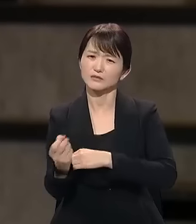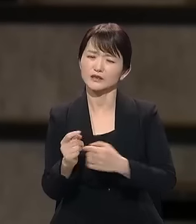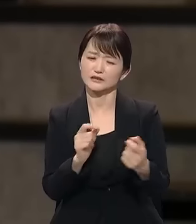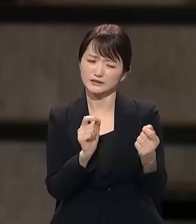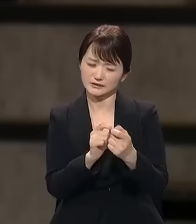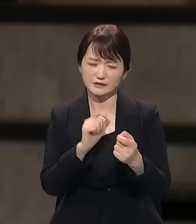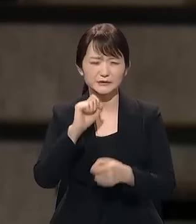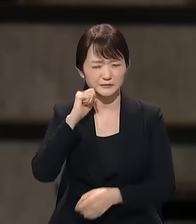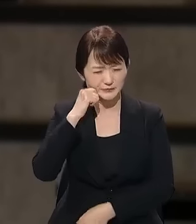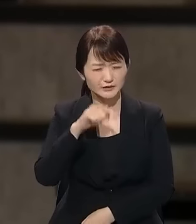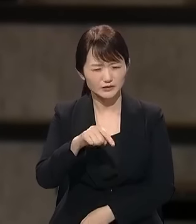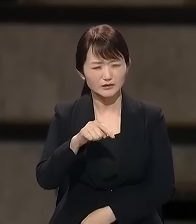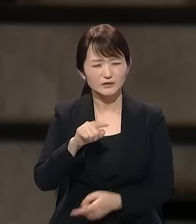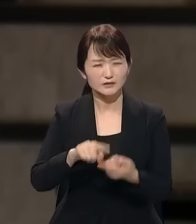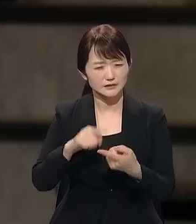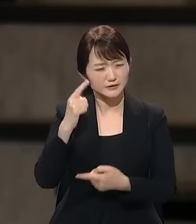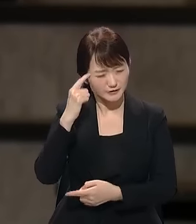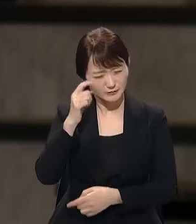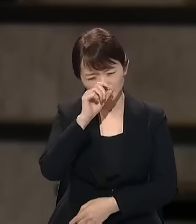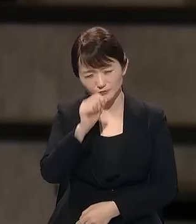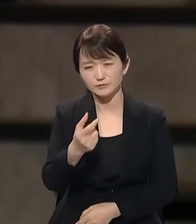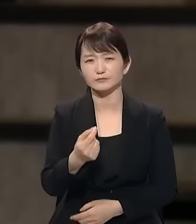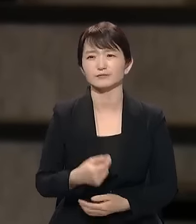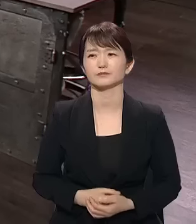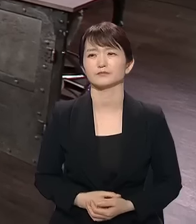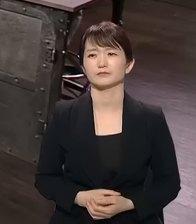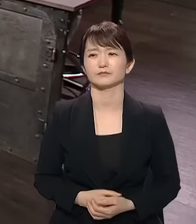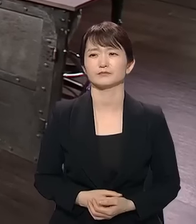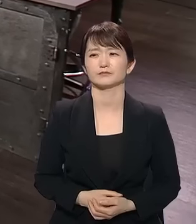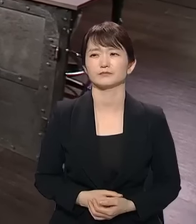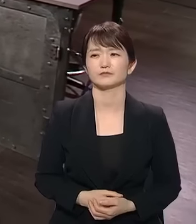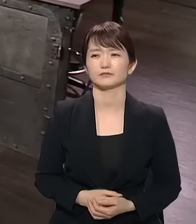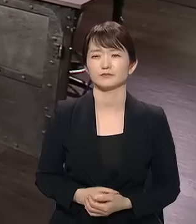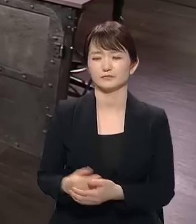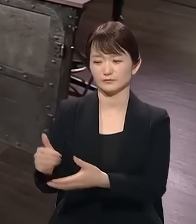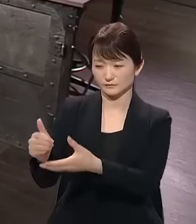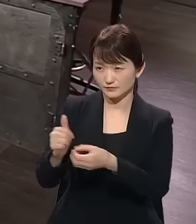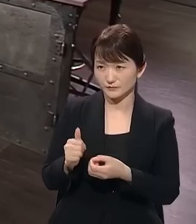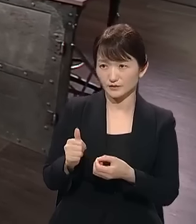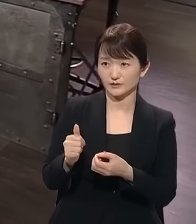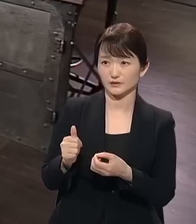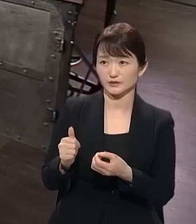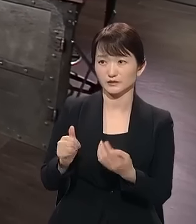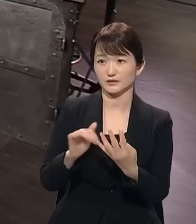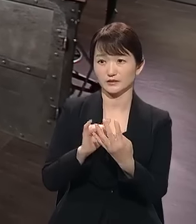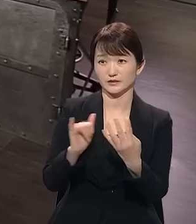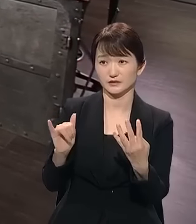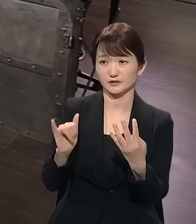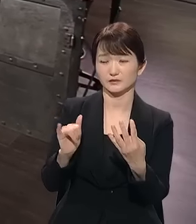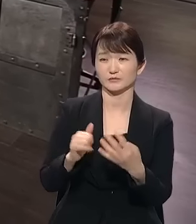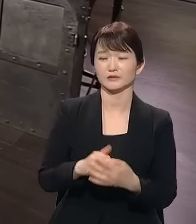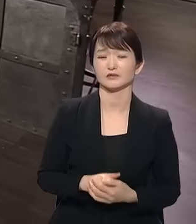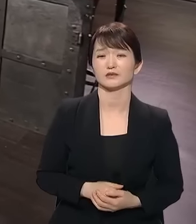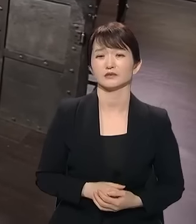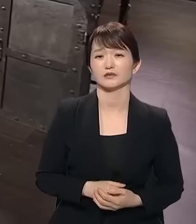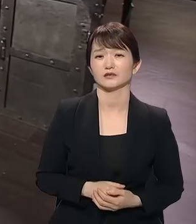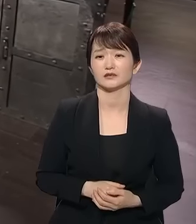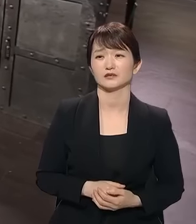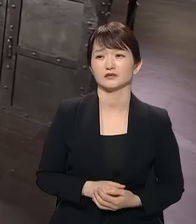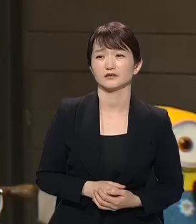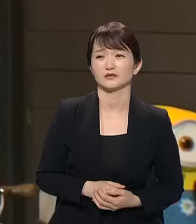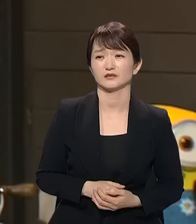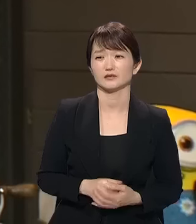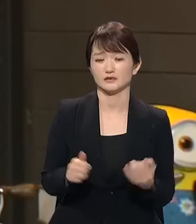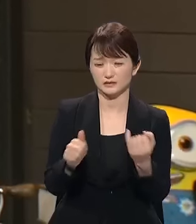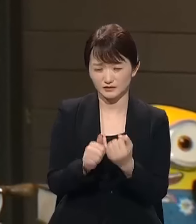고려를 하시는 게 좋을 것 같습니다. 자 참고로 여기 계신 우리 패널 분들 네 분 모두 그 아주 그냥 뭐